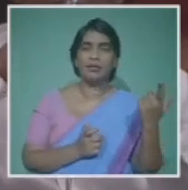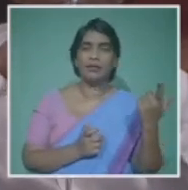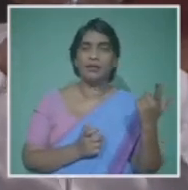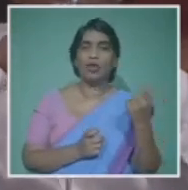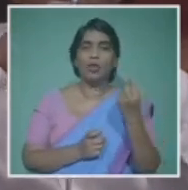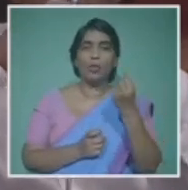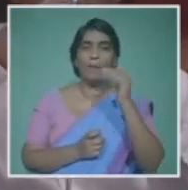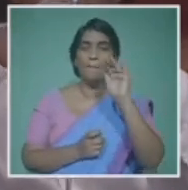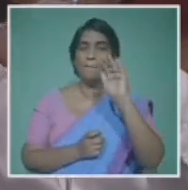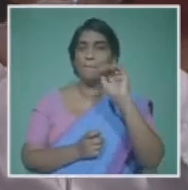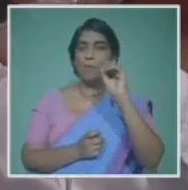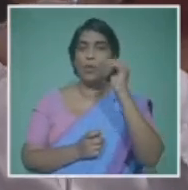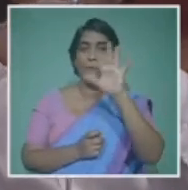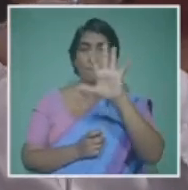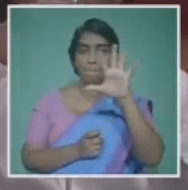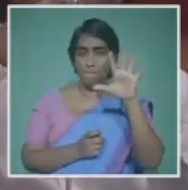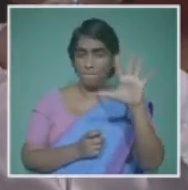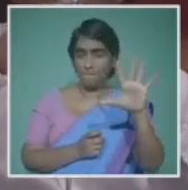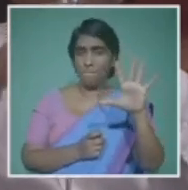රුපියල් 55ක